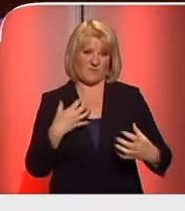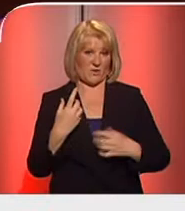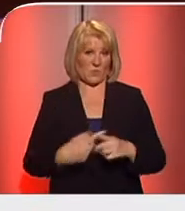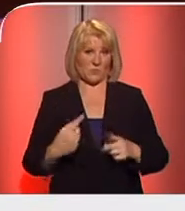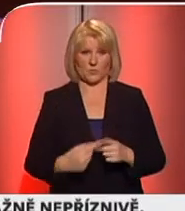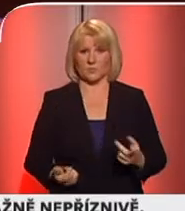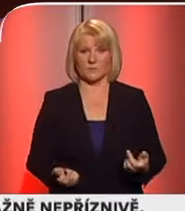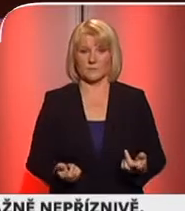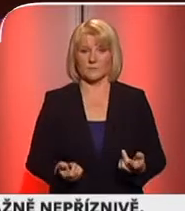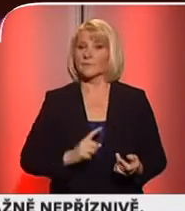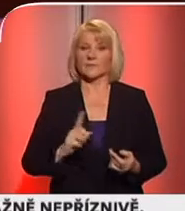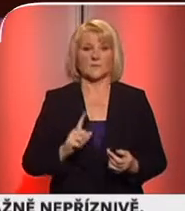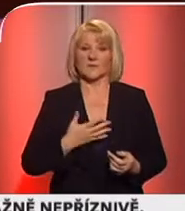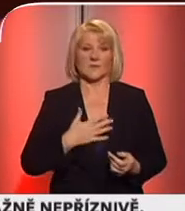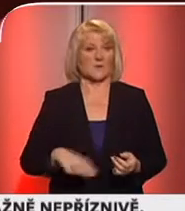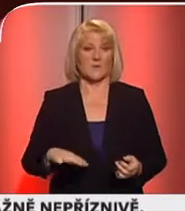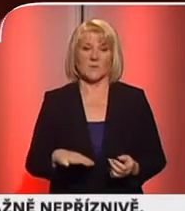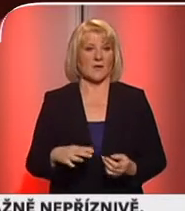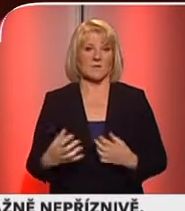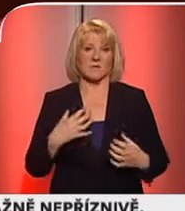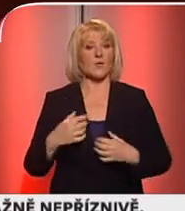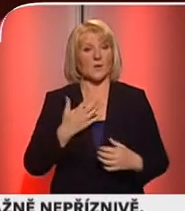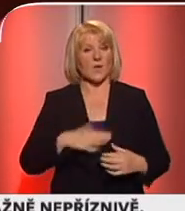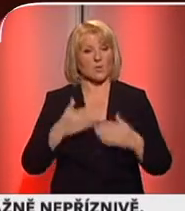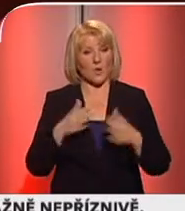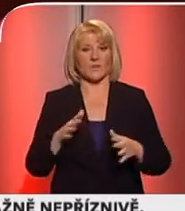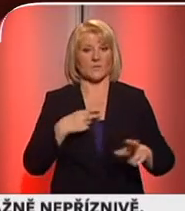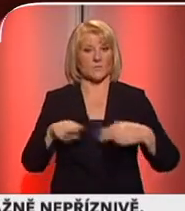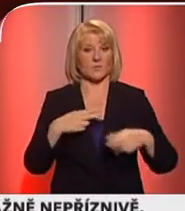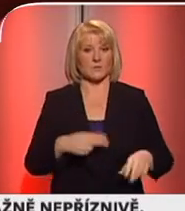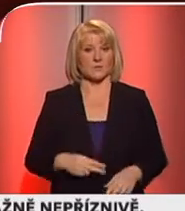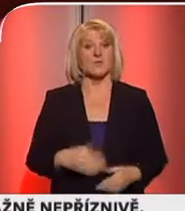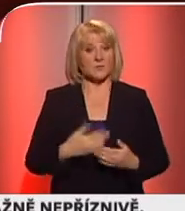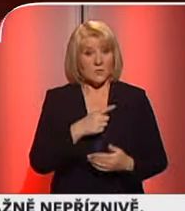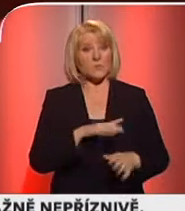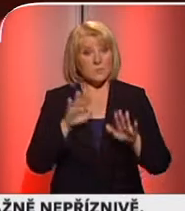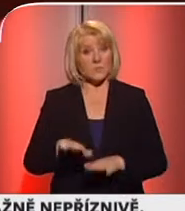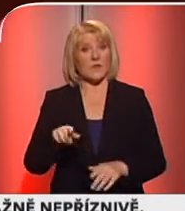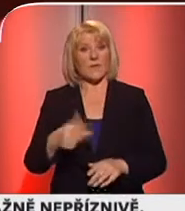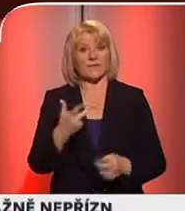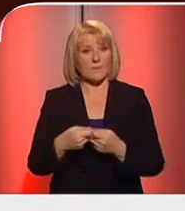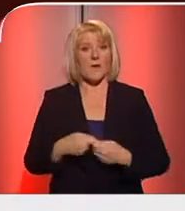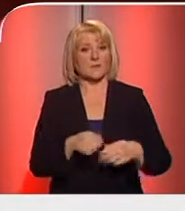Ne, žádné divadlo. Já mám rád říkat věci z očí do očí. Tak seďte na tripartitě.